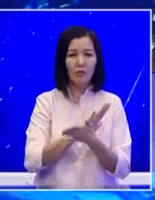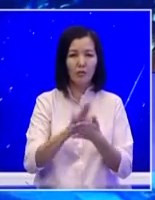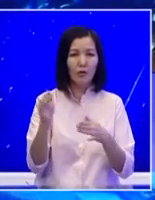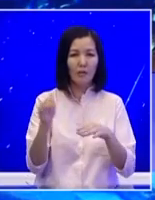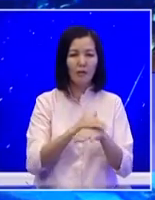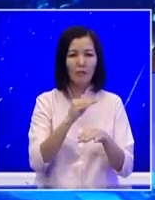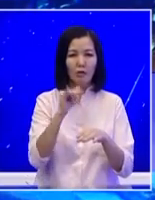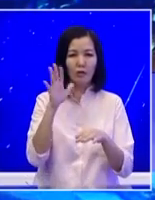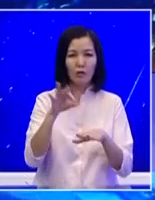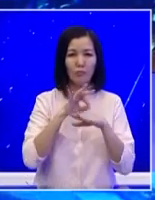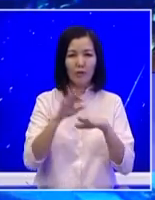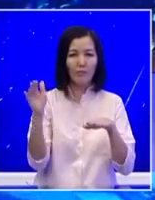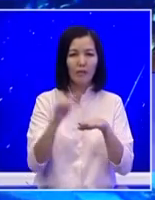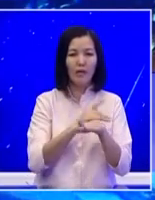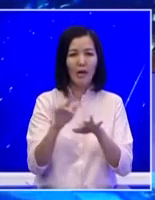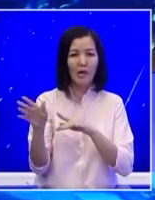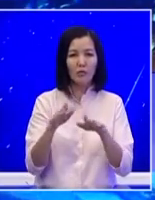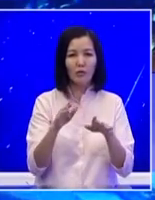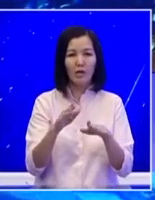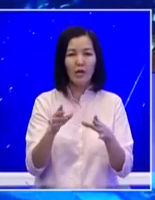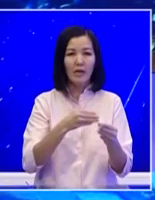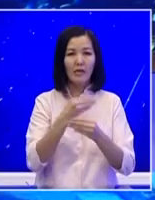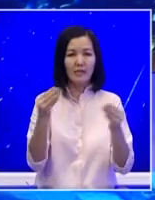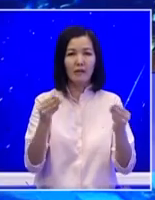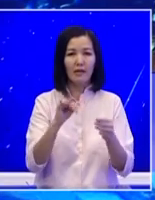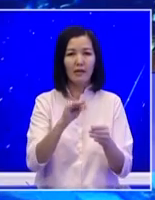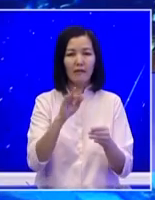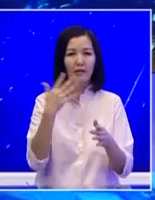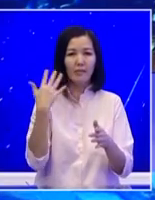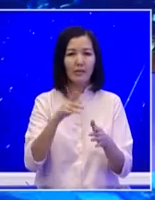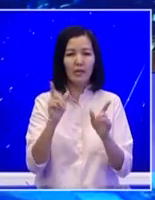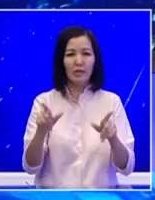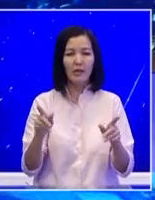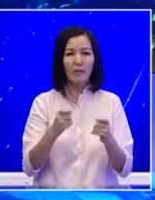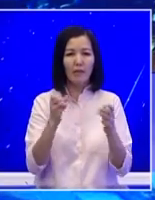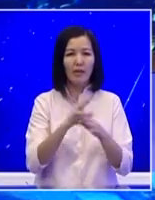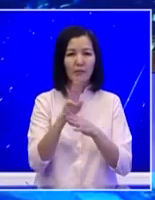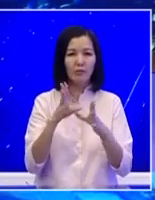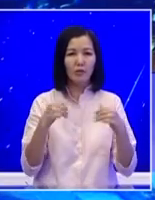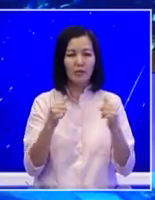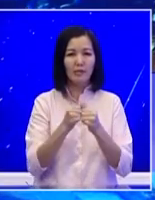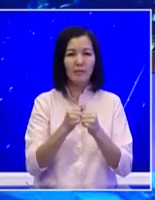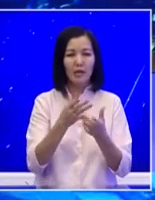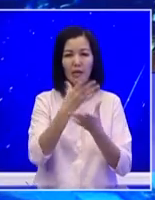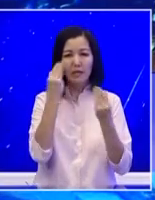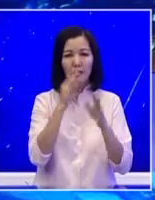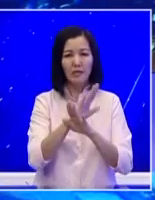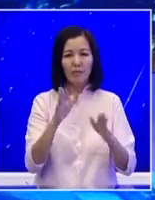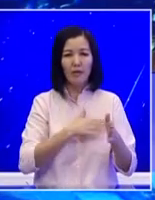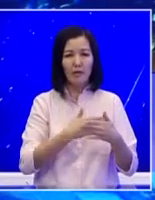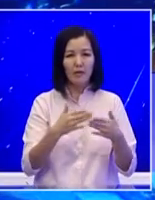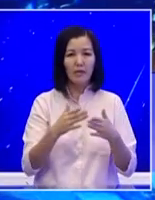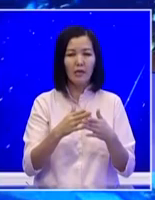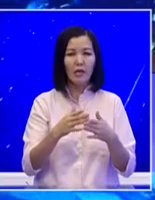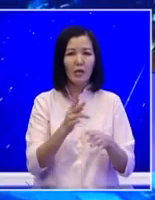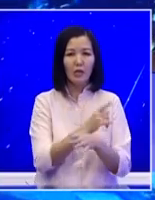ТСУ провели благотворительную акцию. Они раздали ифтар для 50 человек из малообеспеченных семей. Не забыли волонтеры и о